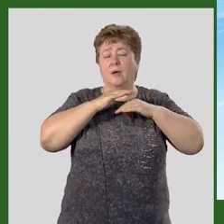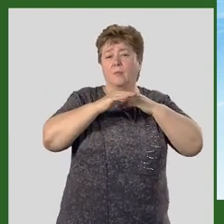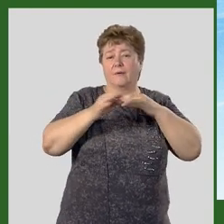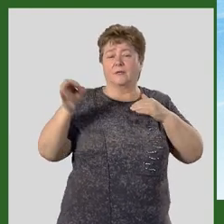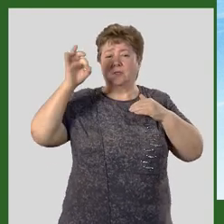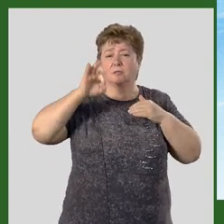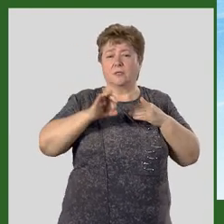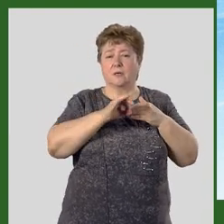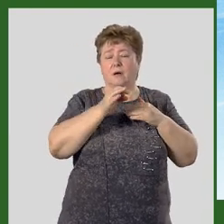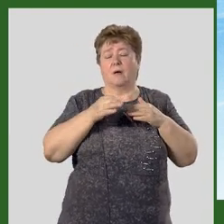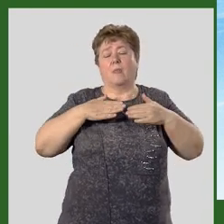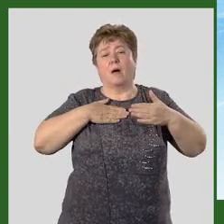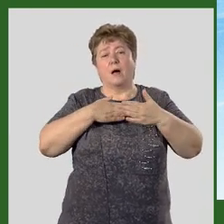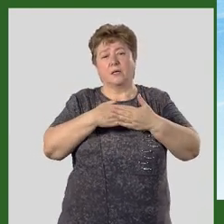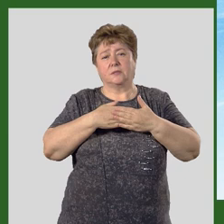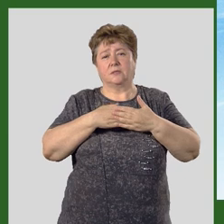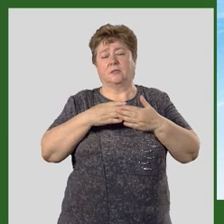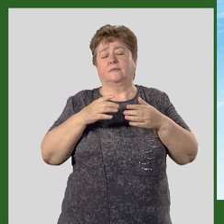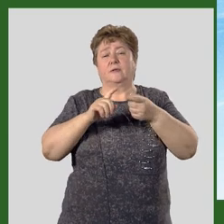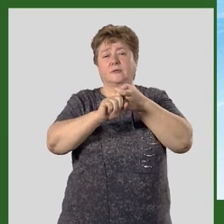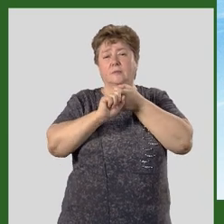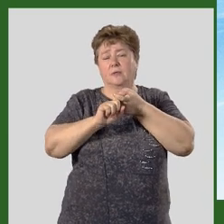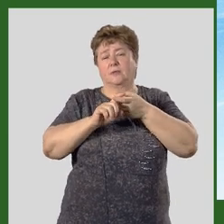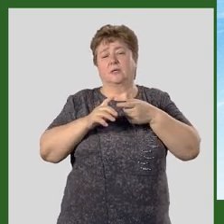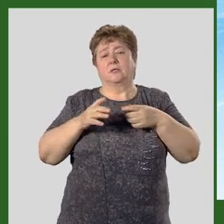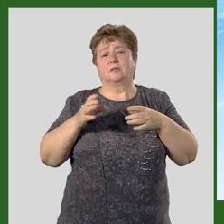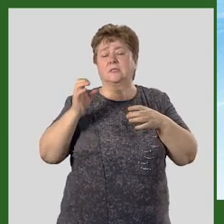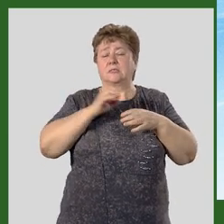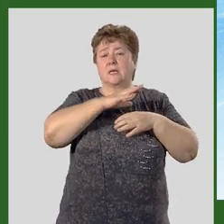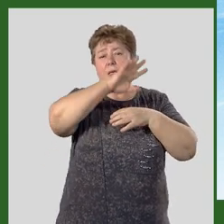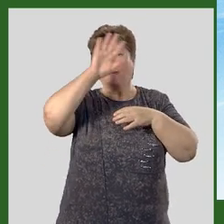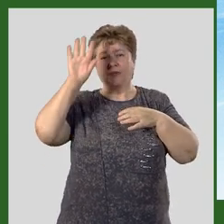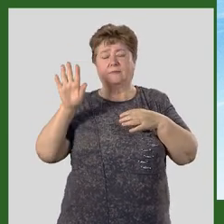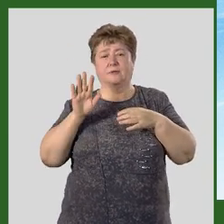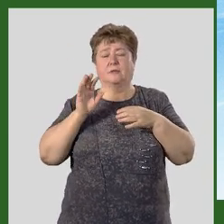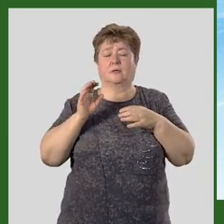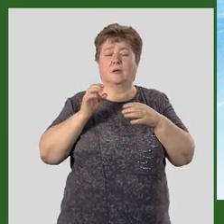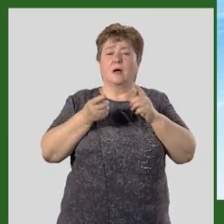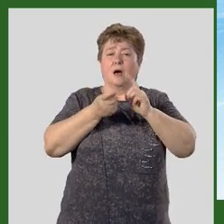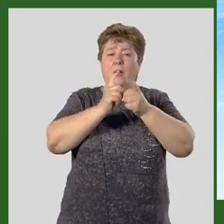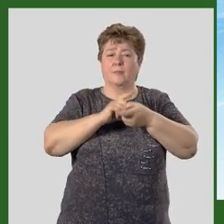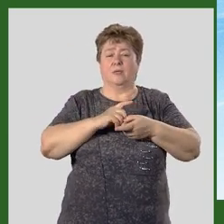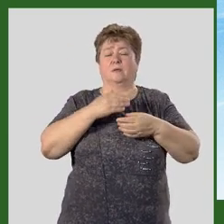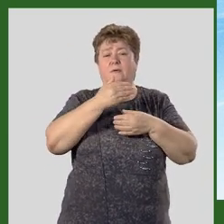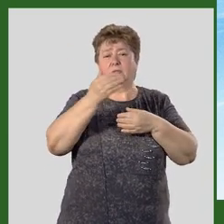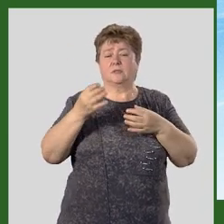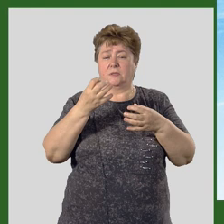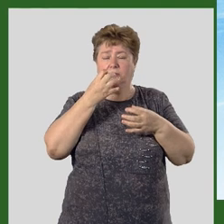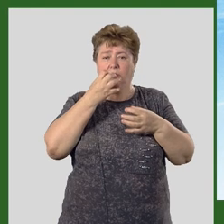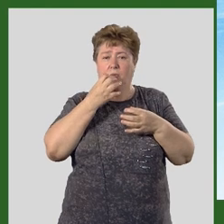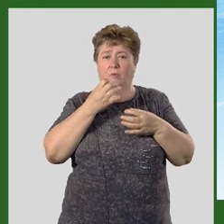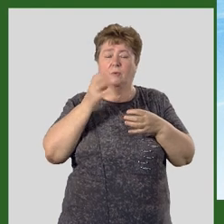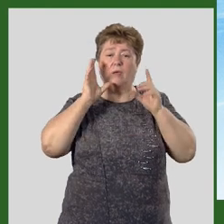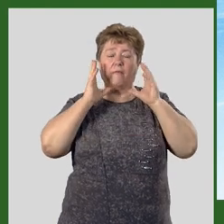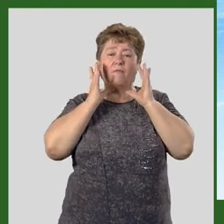Поверхность океана активно взаимодействует с атмосферой, обмениваясь с ней теплом